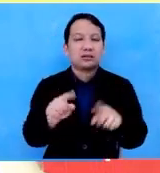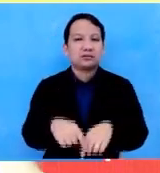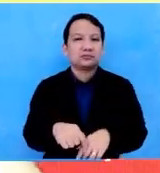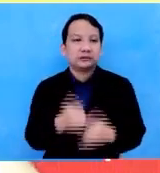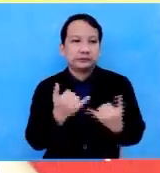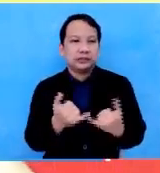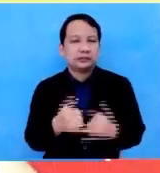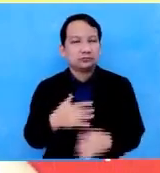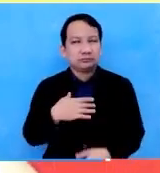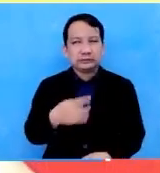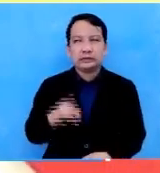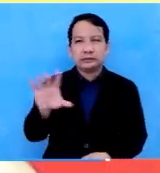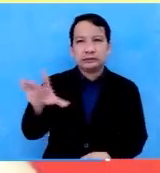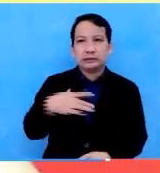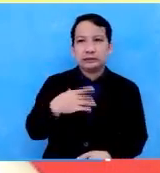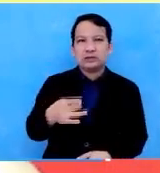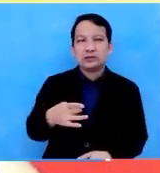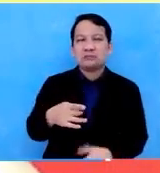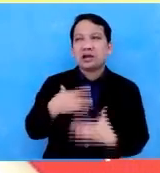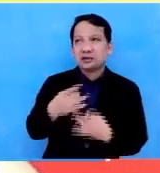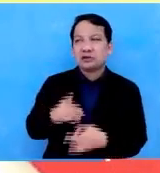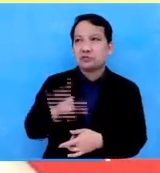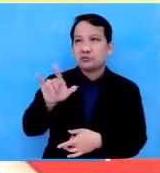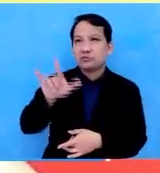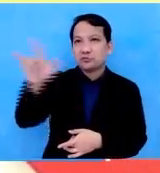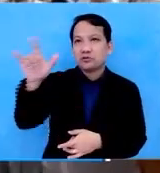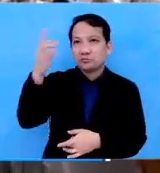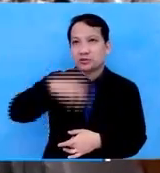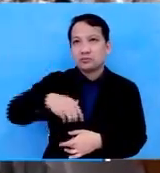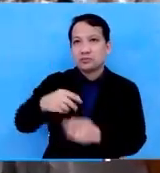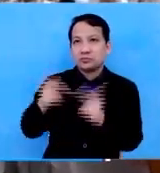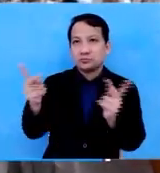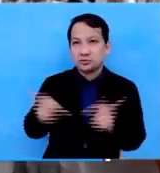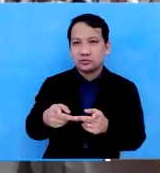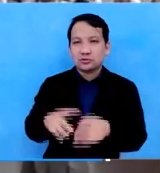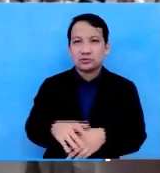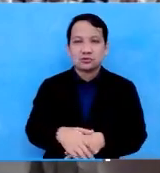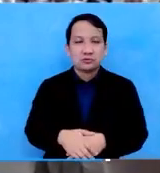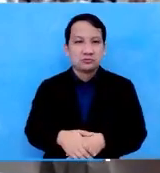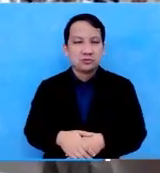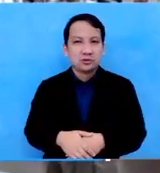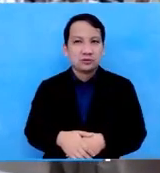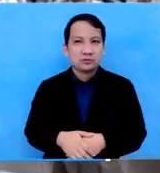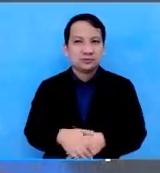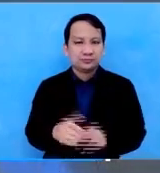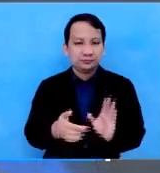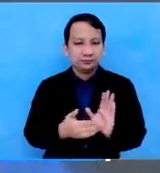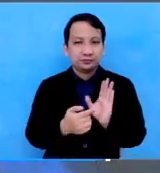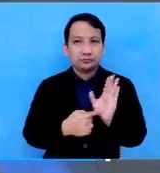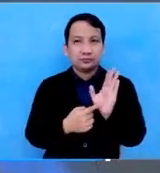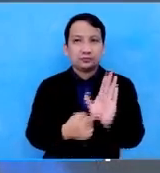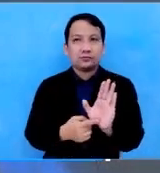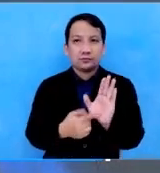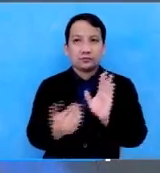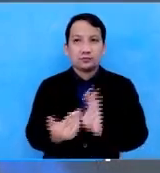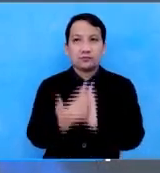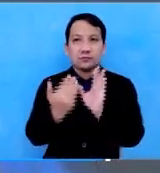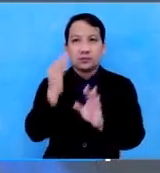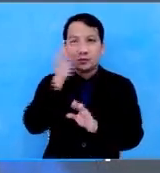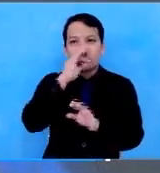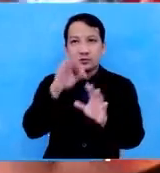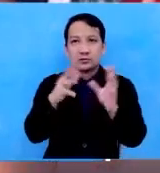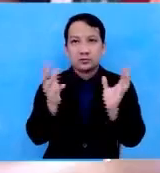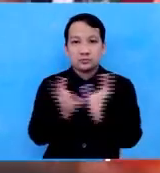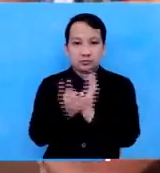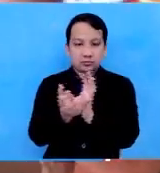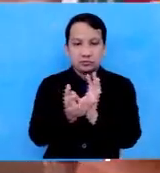ninanais ninyong pumunta sa mas magandang pwesto. Ang pagharap ng Pangulo sa Filipino community, patunay